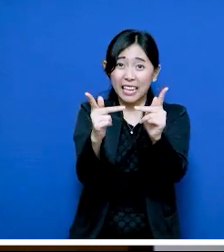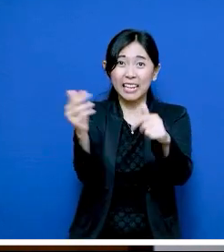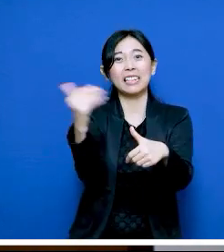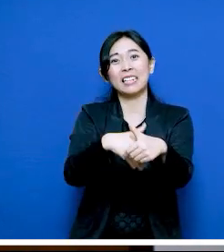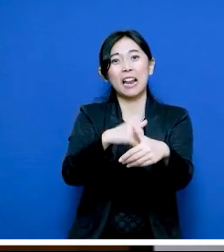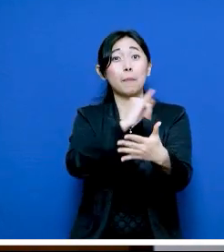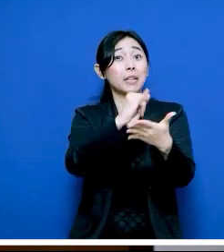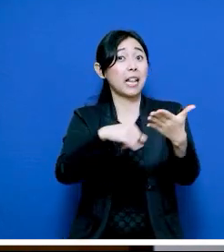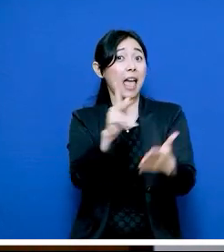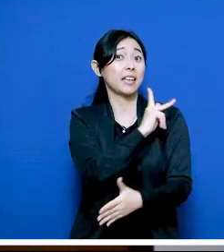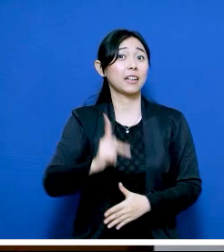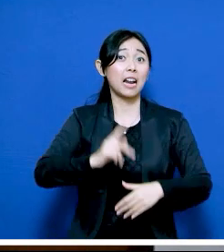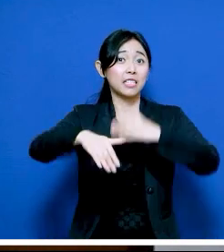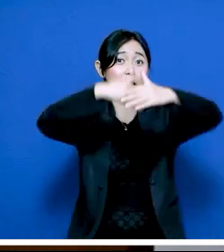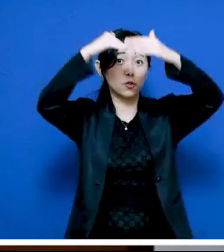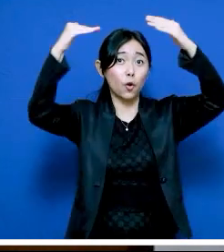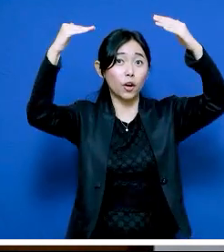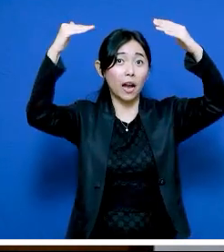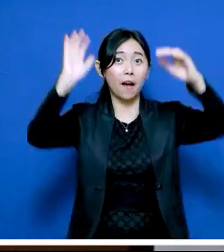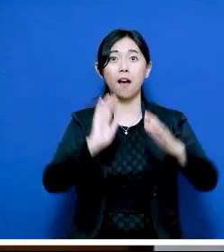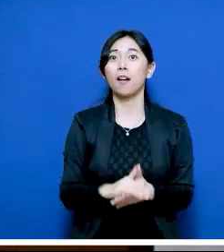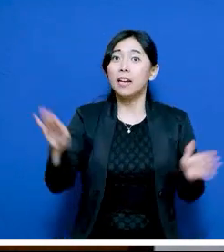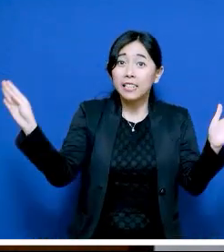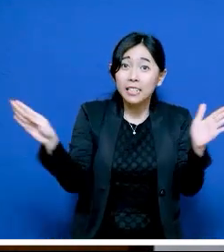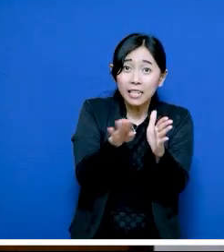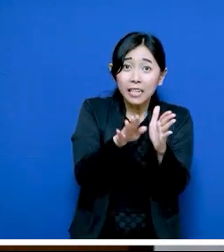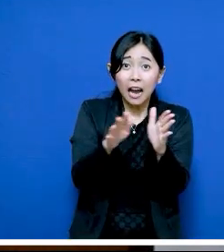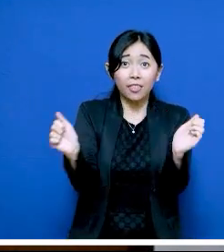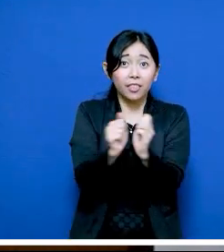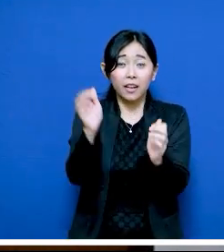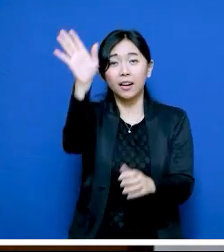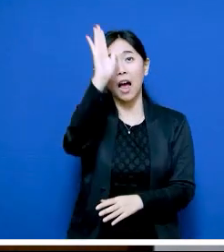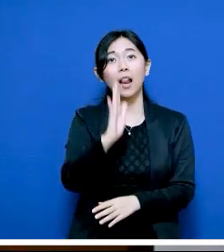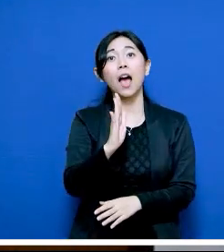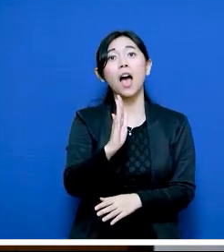sorga. Nilai yang terakhir, dekat dengan Allah,